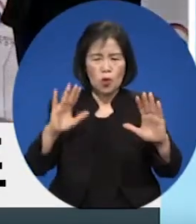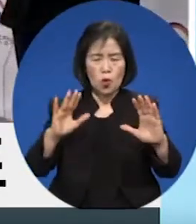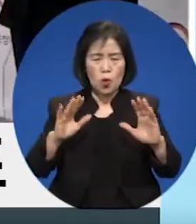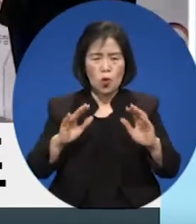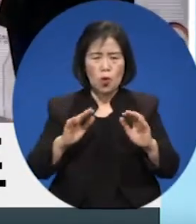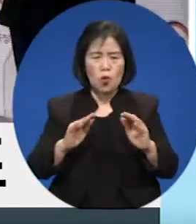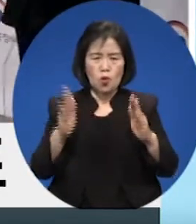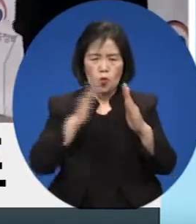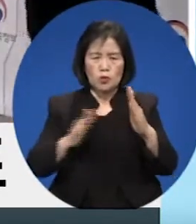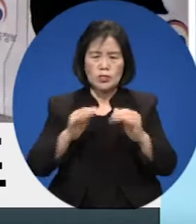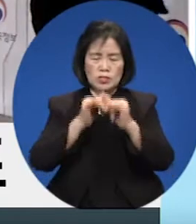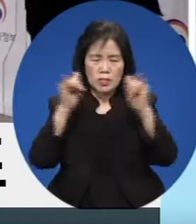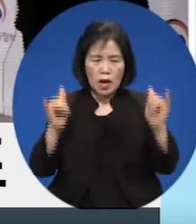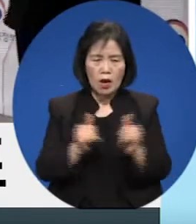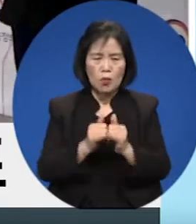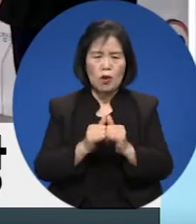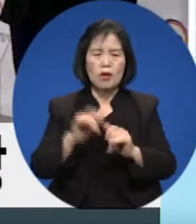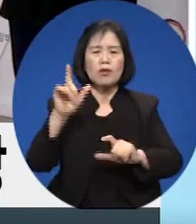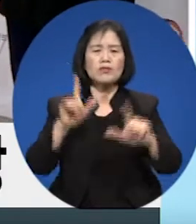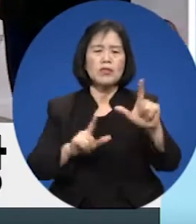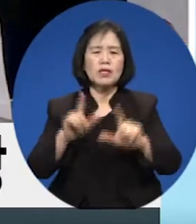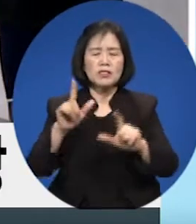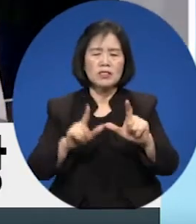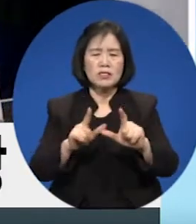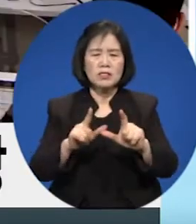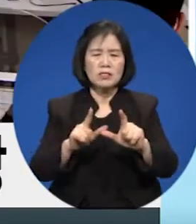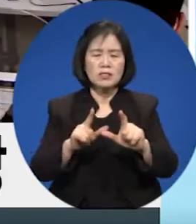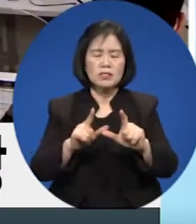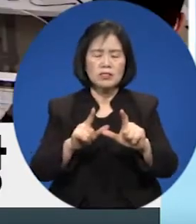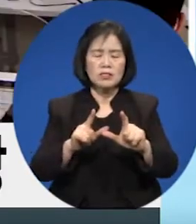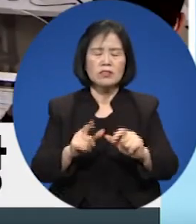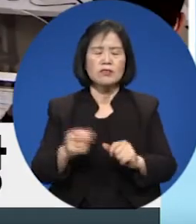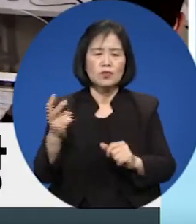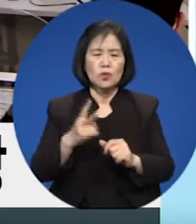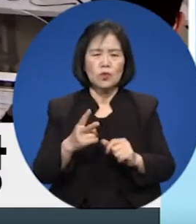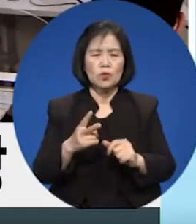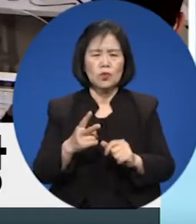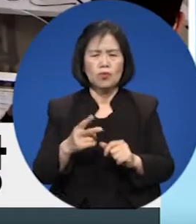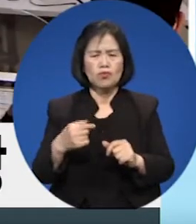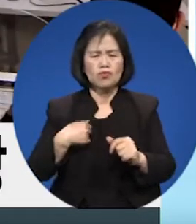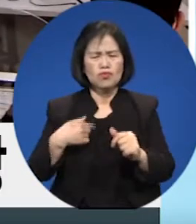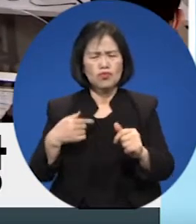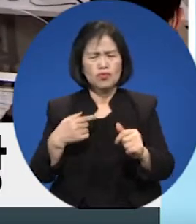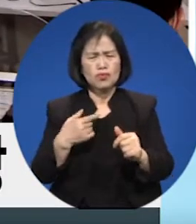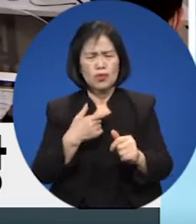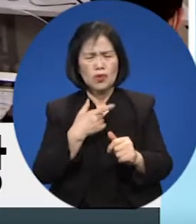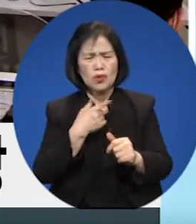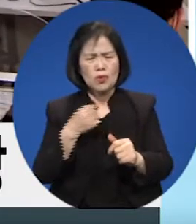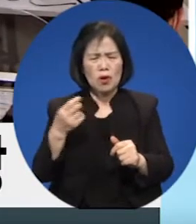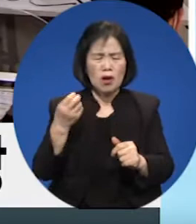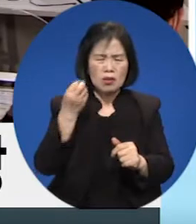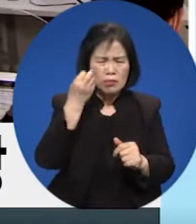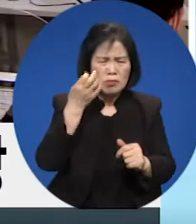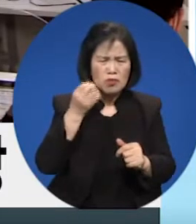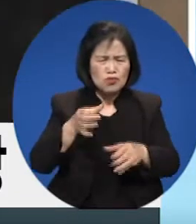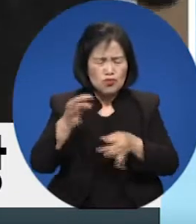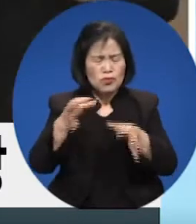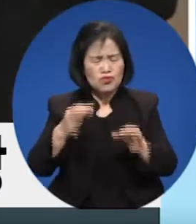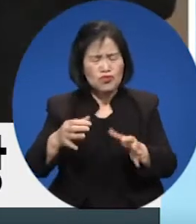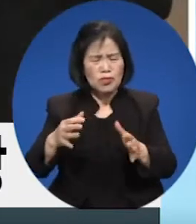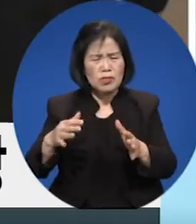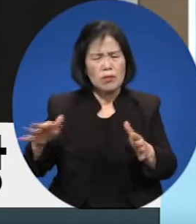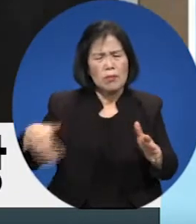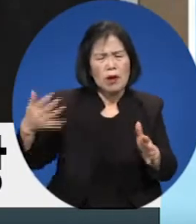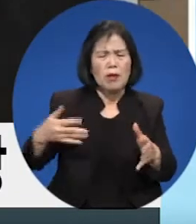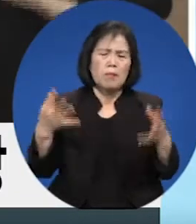이런 어떤 현상들 이런 어떤 축이 적인 어떤 바람들이 얼마나 만연해 있는 들어갔다가 말해준다 고 얘기할 수가